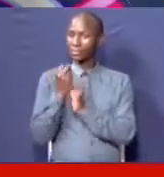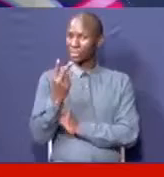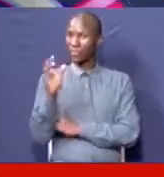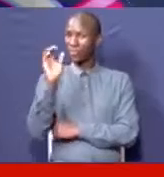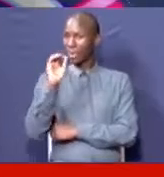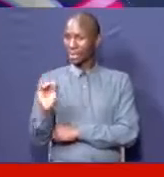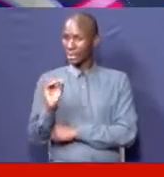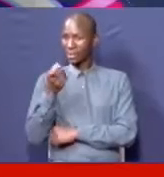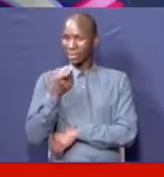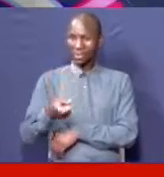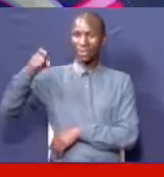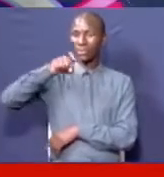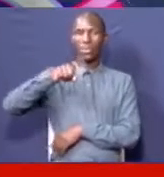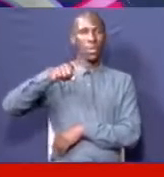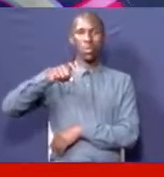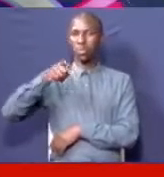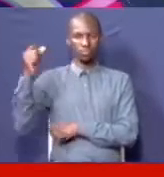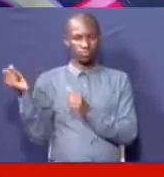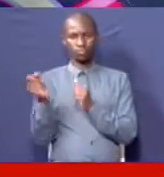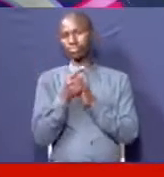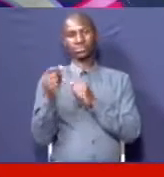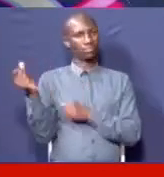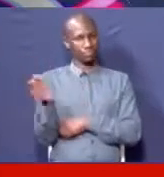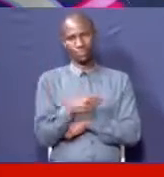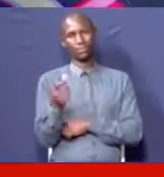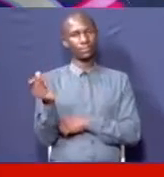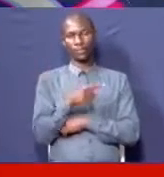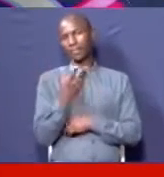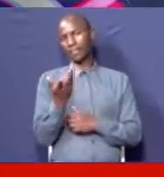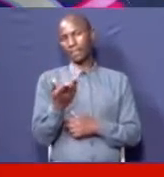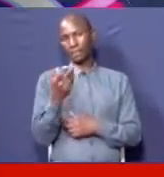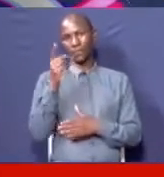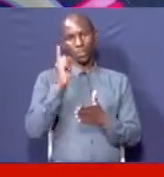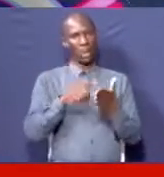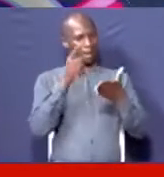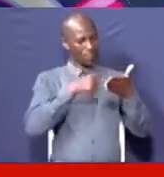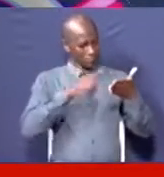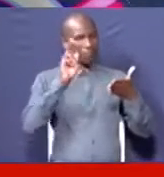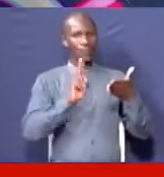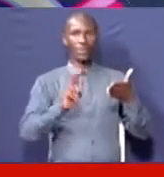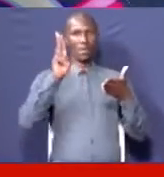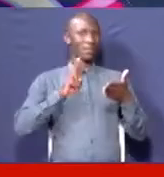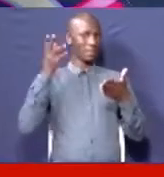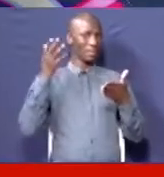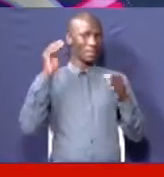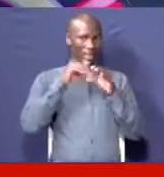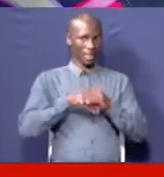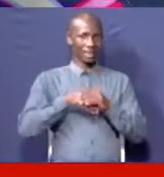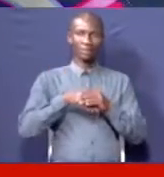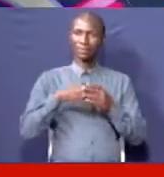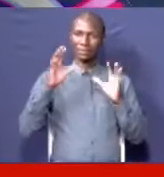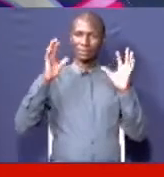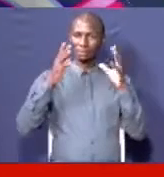ya na cha uongele kuwa mesala. Na kila kinavikia kwethe wa kivetu kitho ni President Uhuru Kenyatta. Dini wa cha dhikana siku